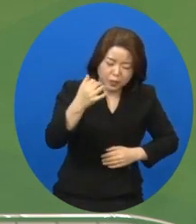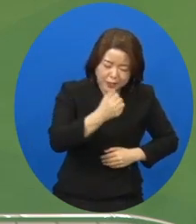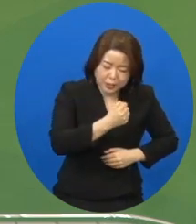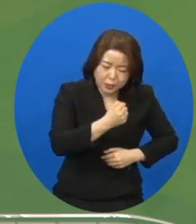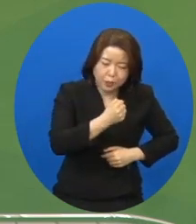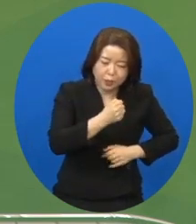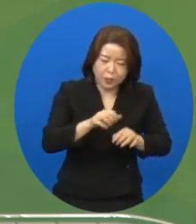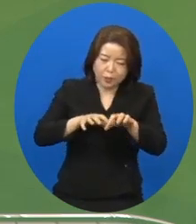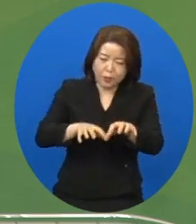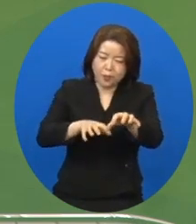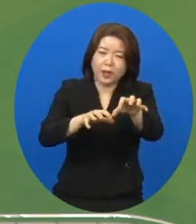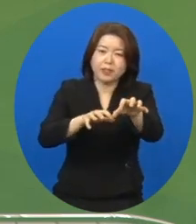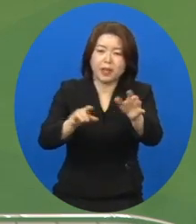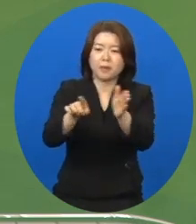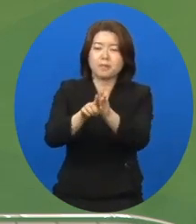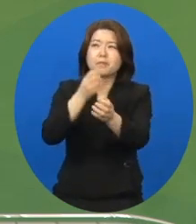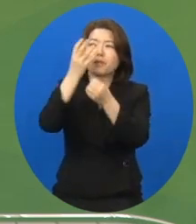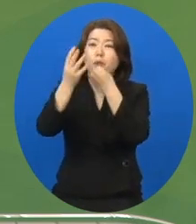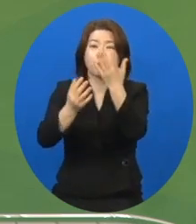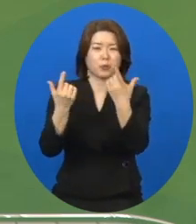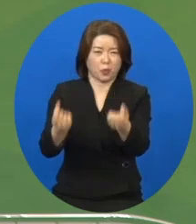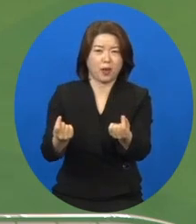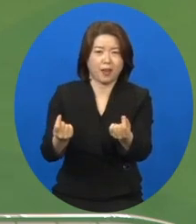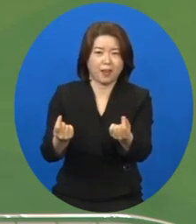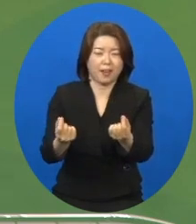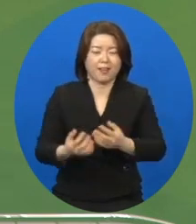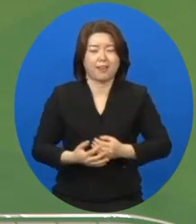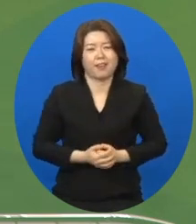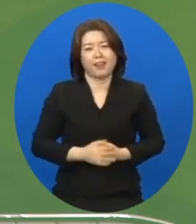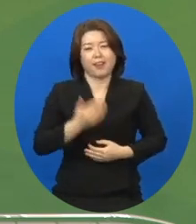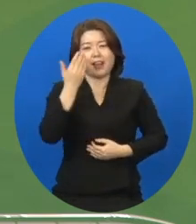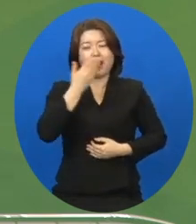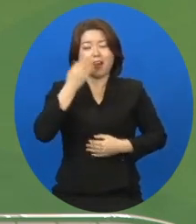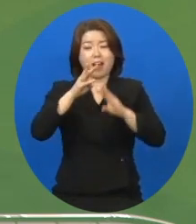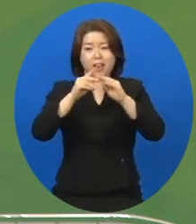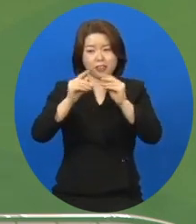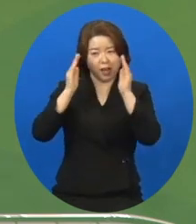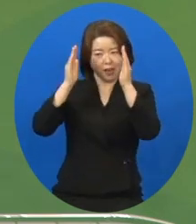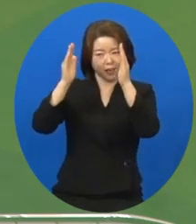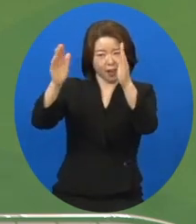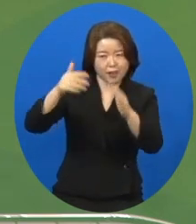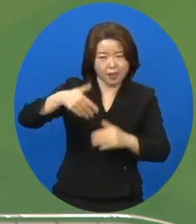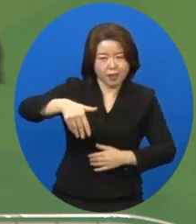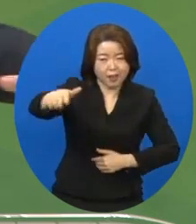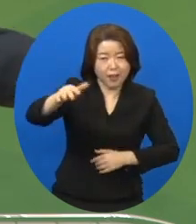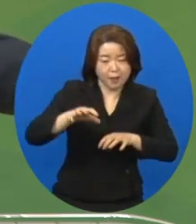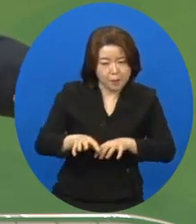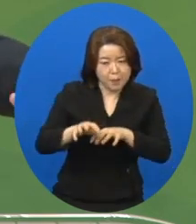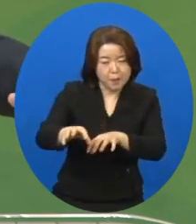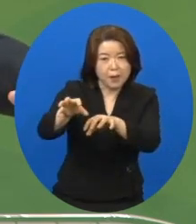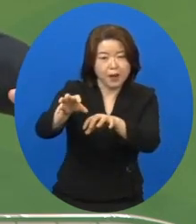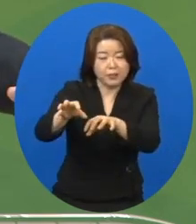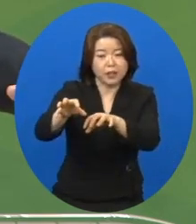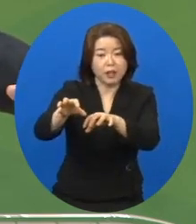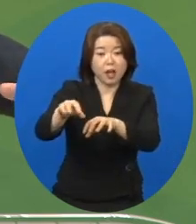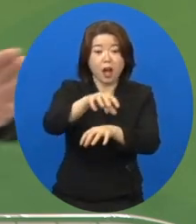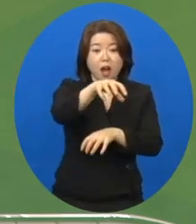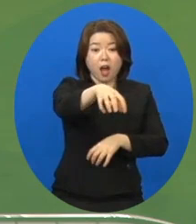거죠. 그들이 가나안 땅을 향하여 가는데 앞에 이제 요단강이